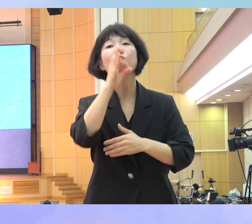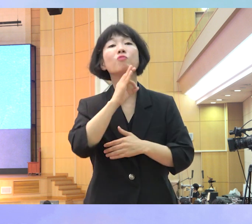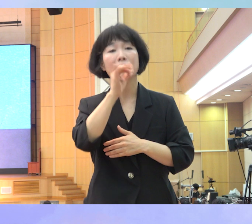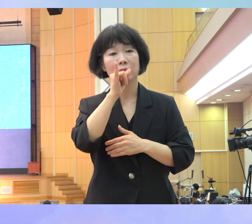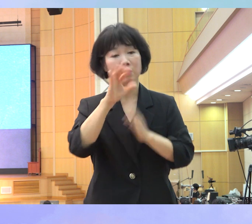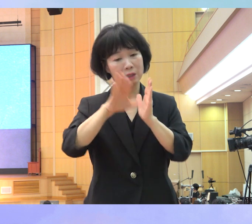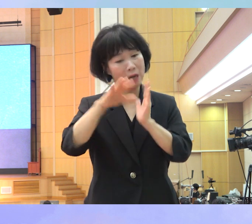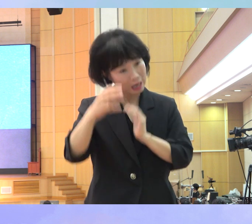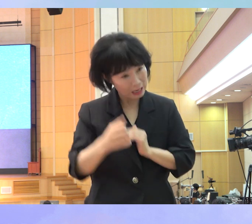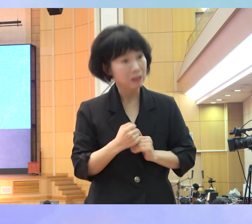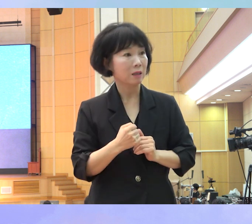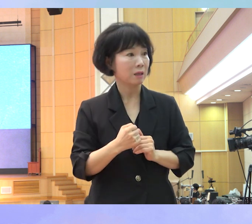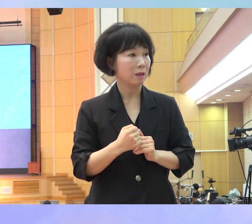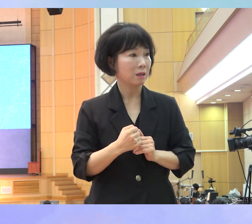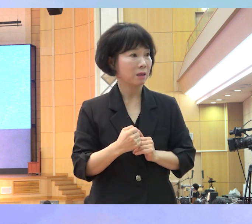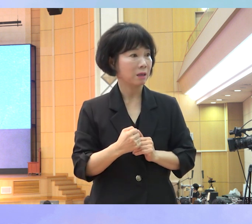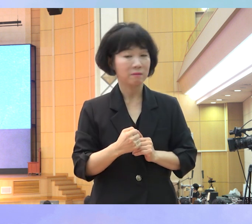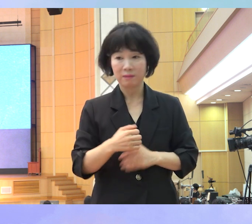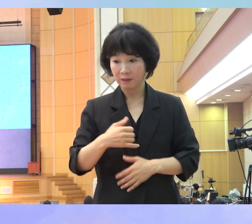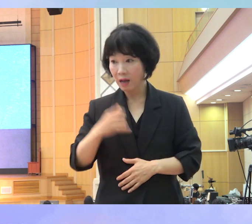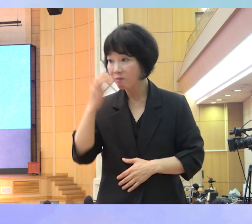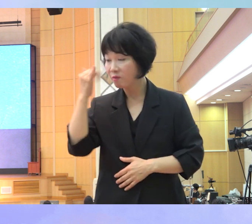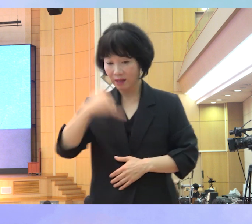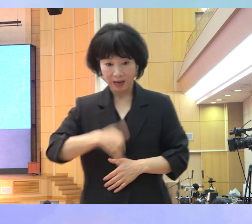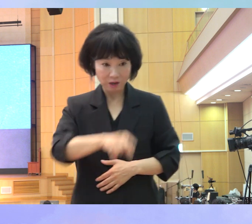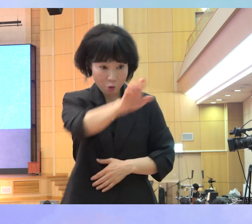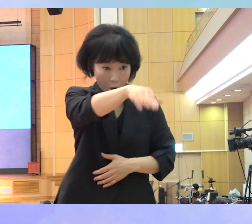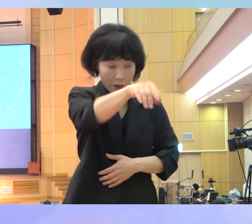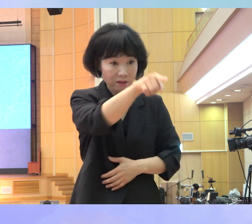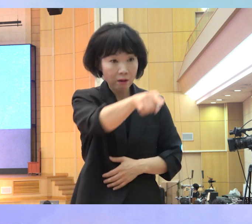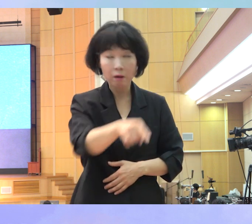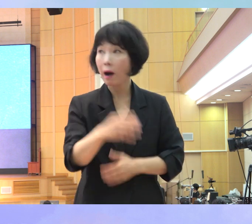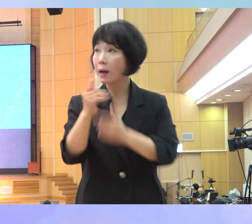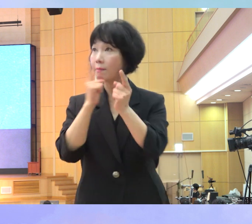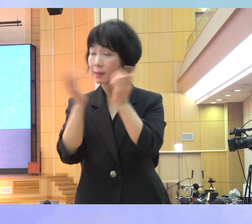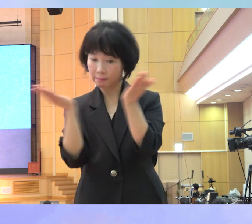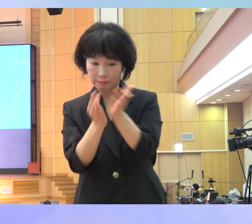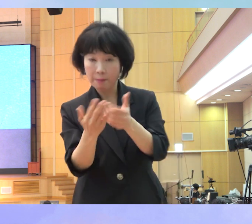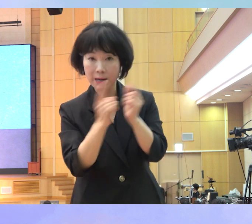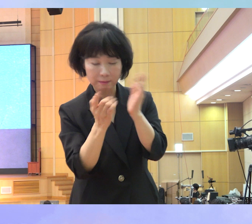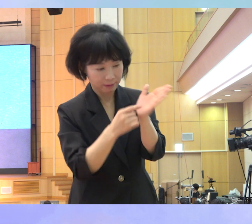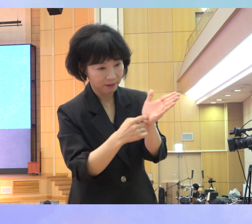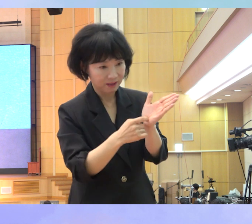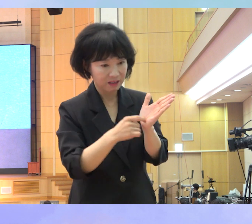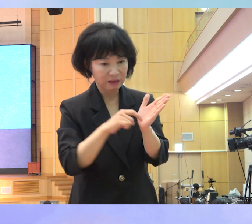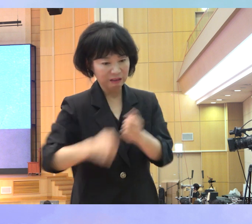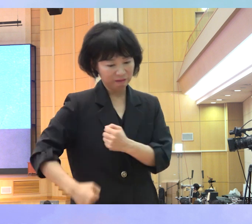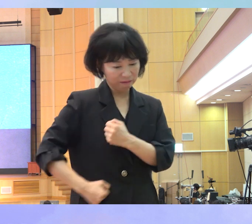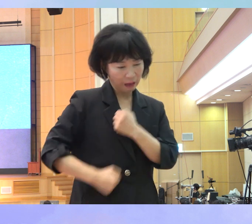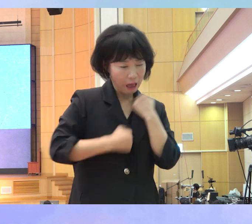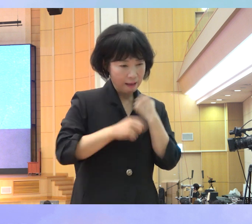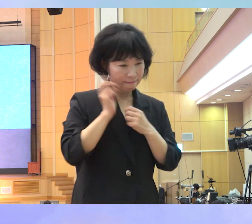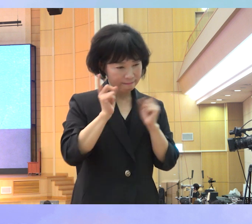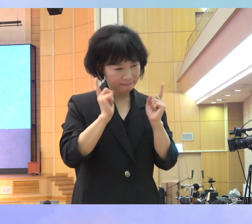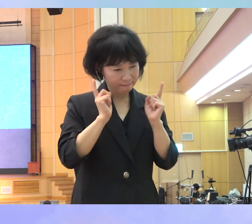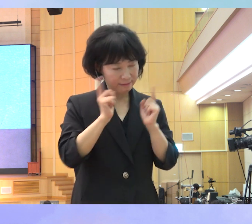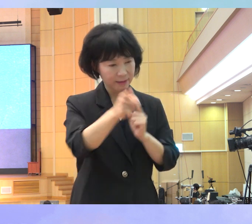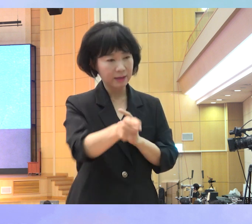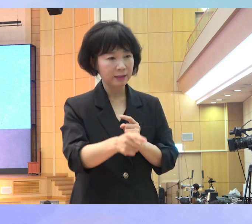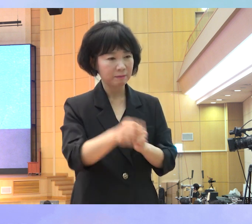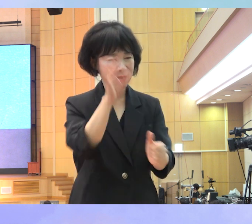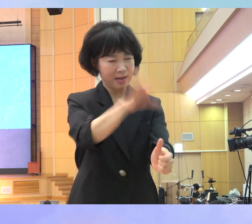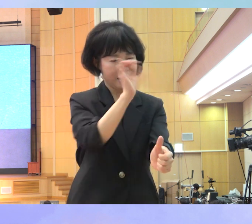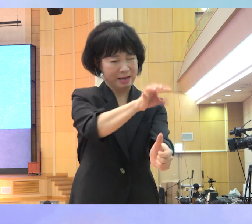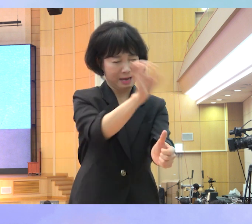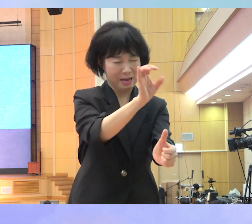하나님이 부지런하여 게으르지 말고 주를 따르라고 그랬는데 너 왜 이렇게 게을러? 아침에도 늦잠 자고 맨날 뭐하고. 그러면서